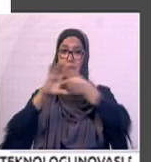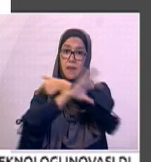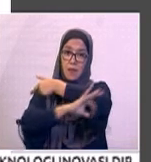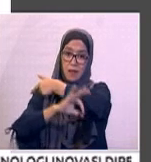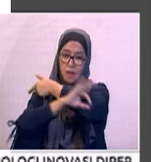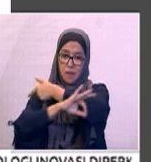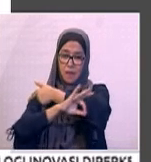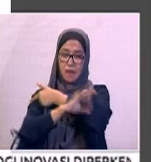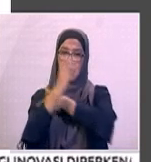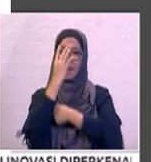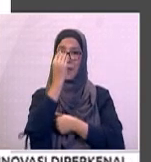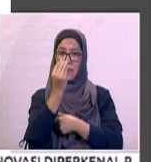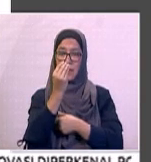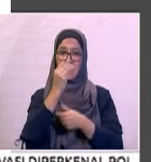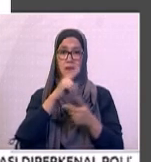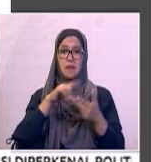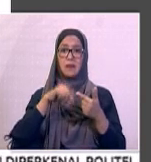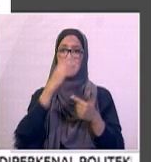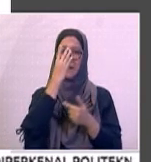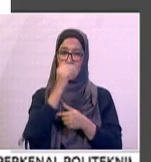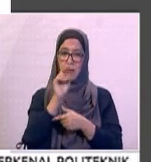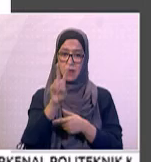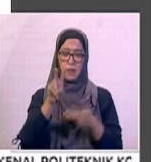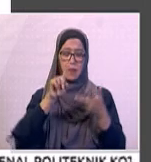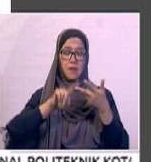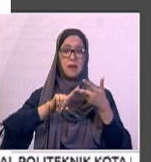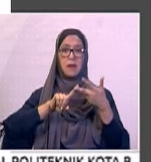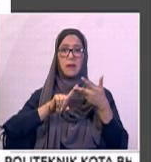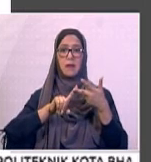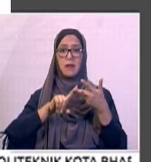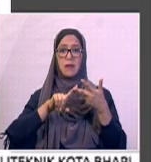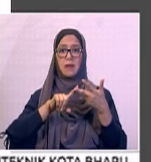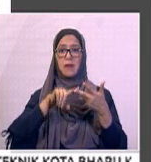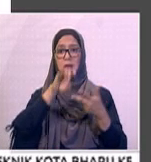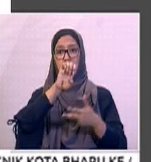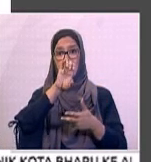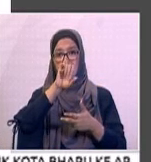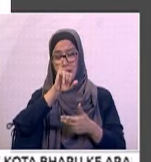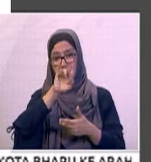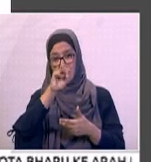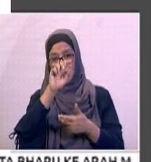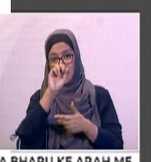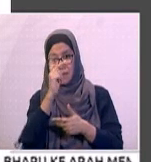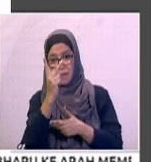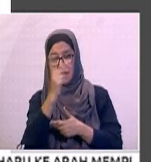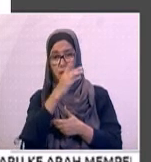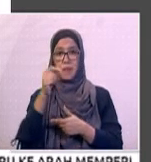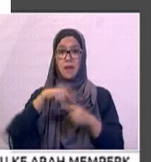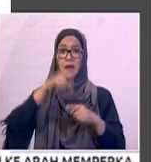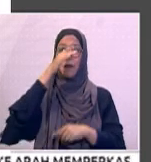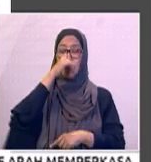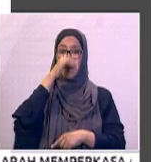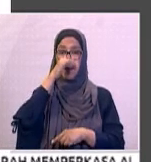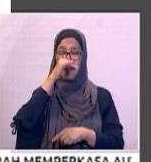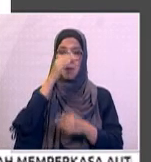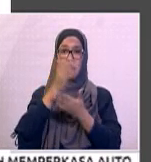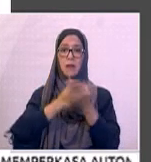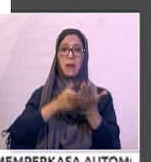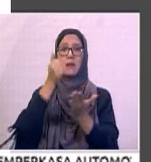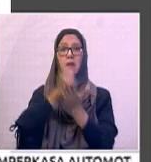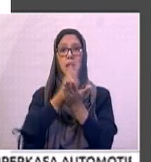adalah di Seremban 2, Bandar Aimsdale dan seterusnya di Melaka pula, iaitu di Lebuh Raya Aikro